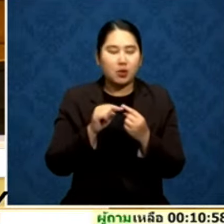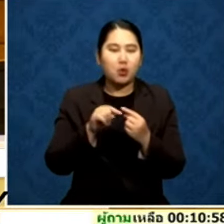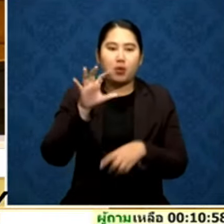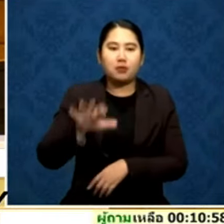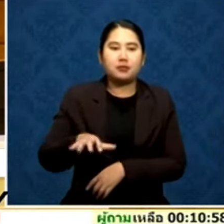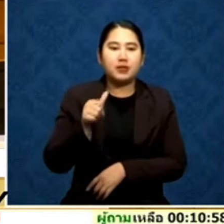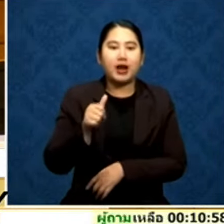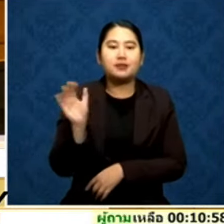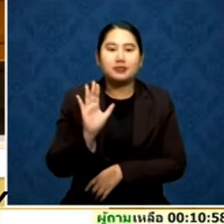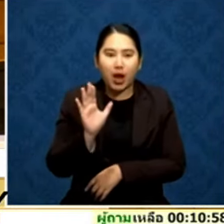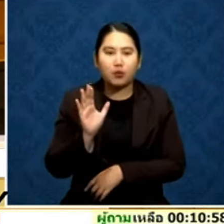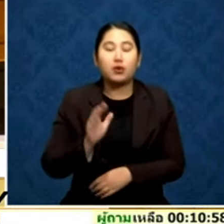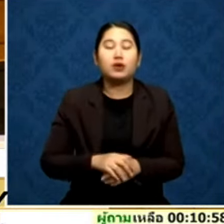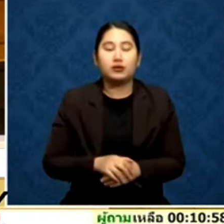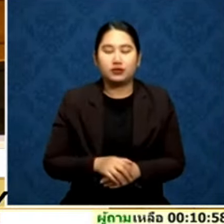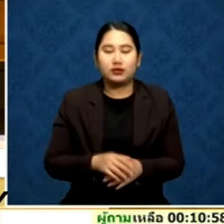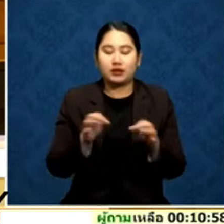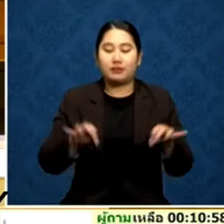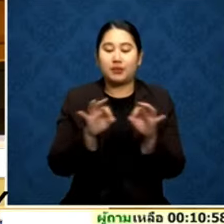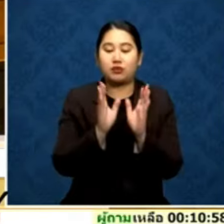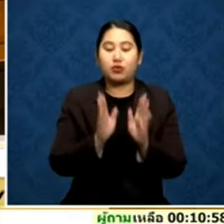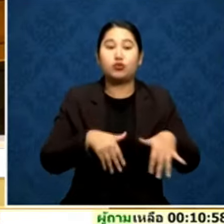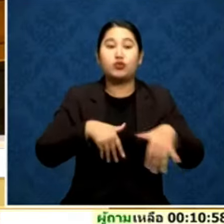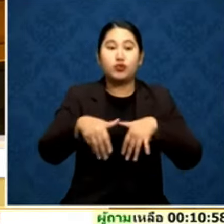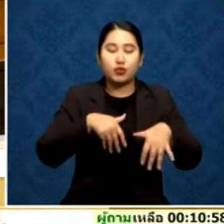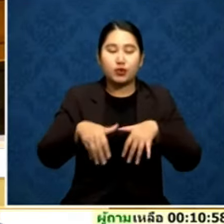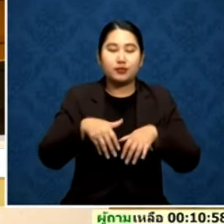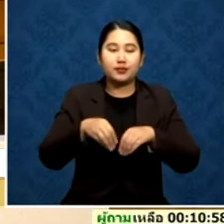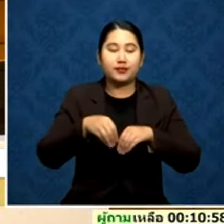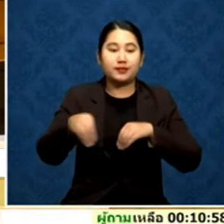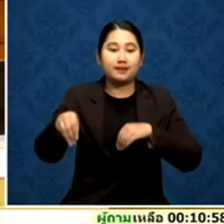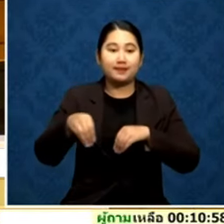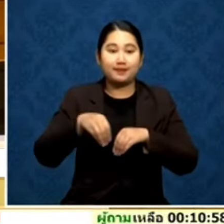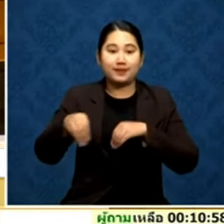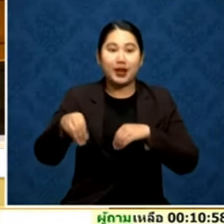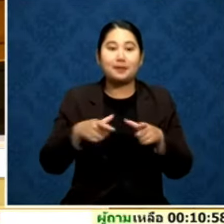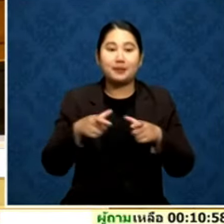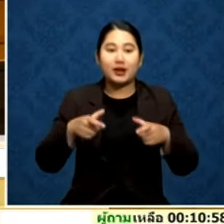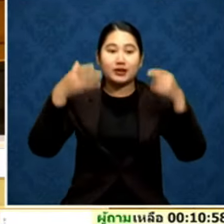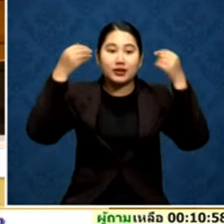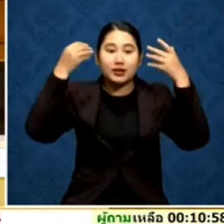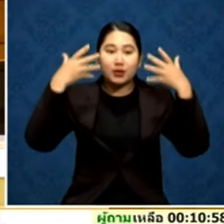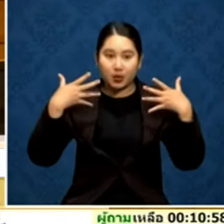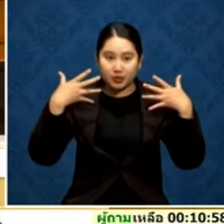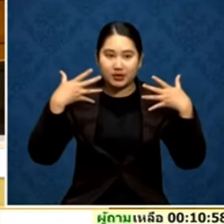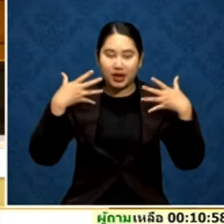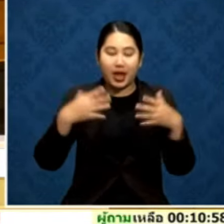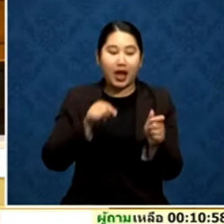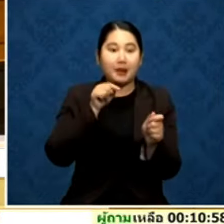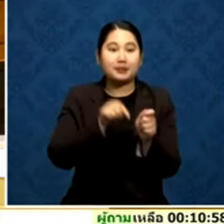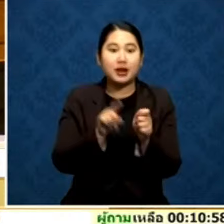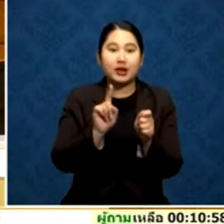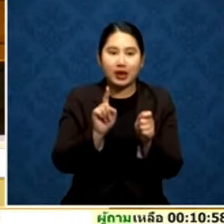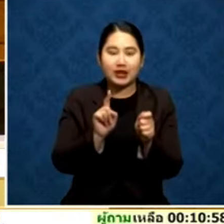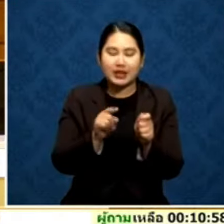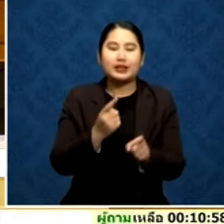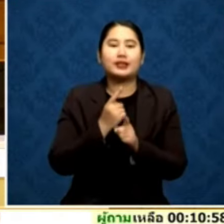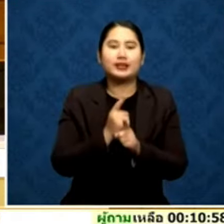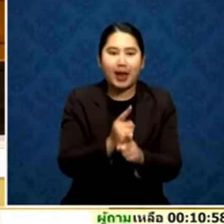นะครับการที่พี่น้องประชาชนมีบัตรประชาชนแล้วก็อยู่ในอำเภอไหนแล้วค่อยใช้ในอำเภอนั้นเพื่อ